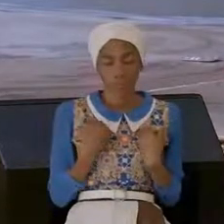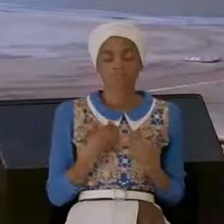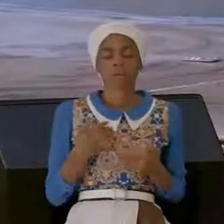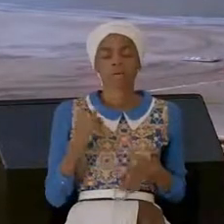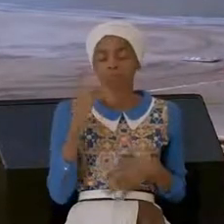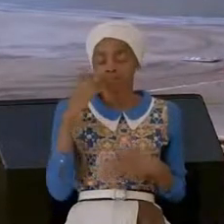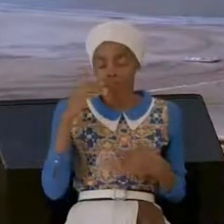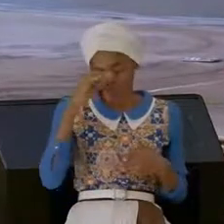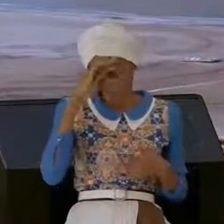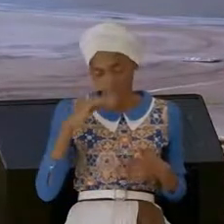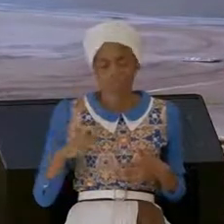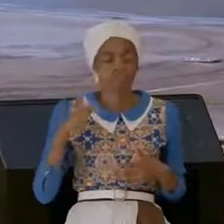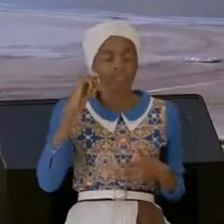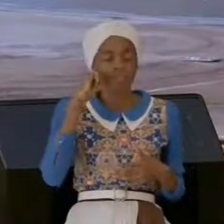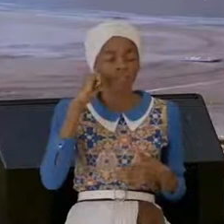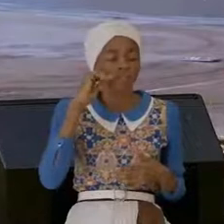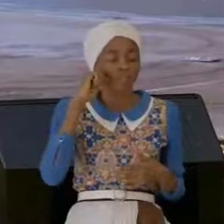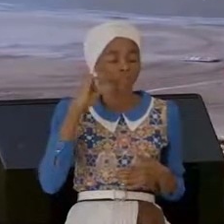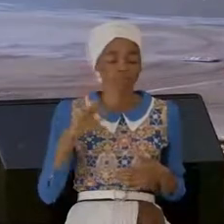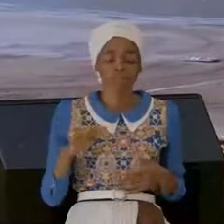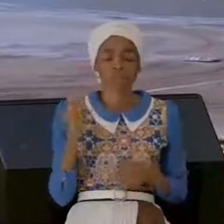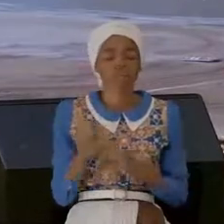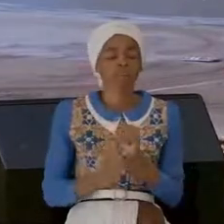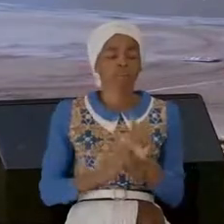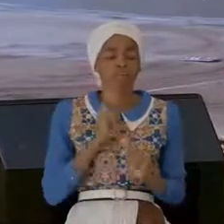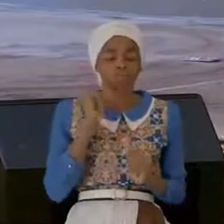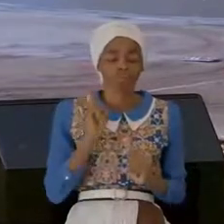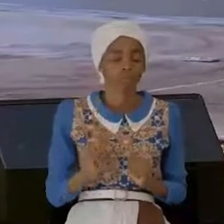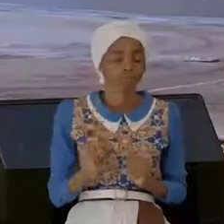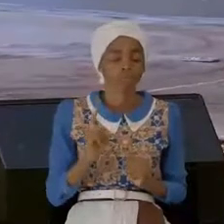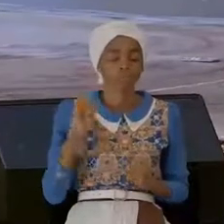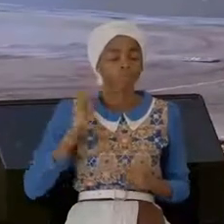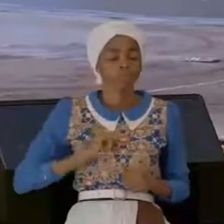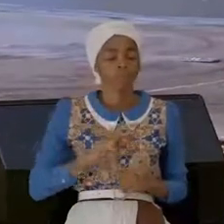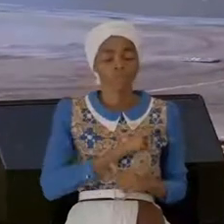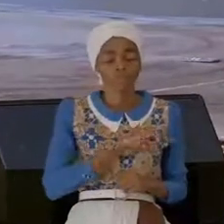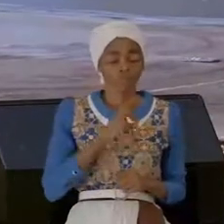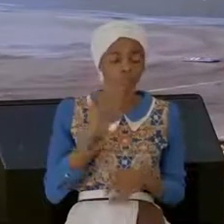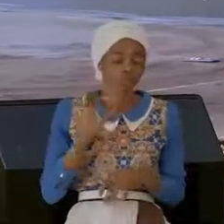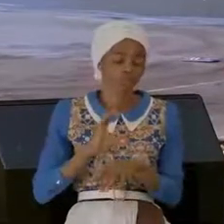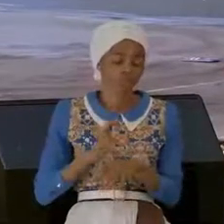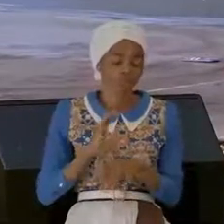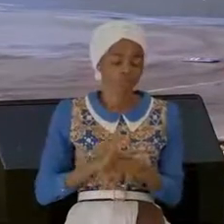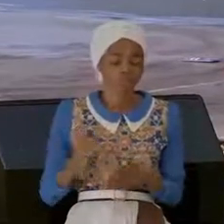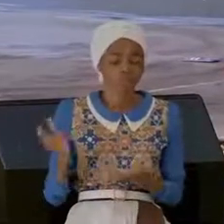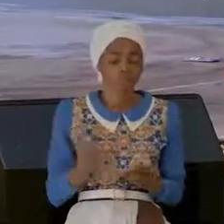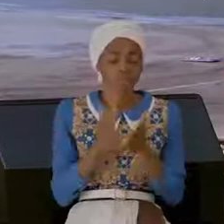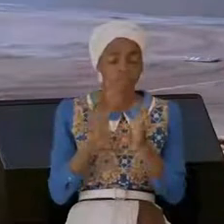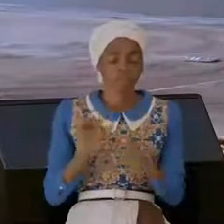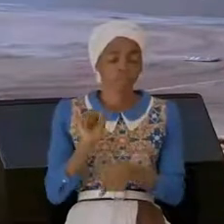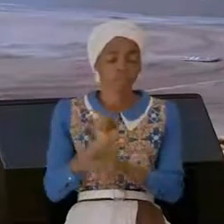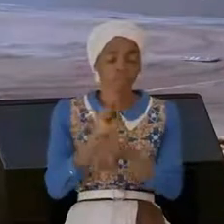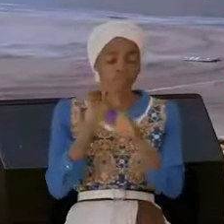les garçons, les filles et que tout le monde, les membres de l'Église, les choristes, les ouvriers,